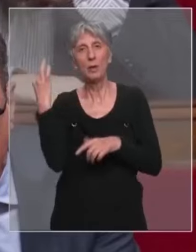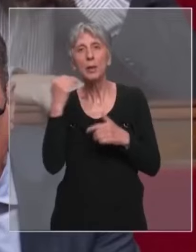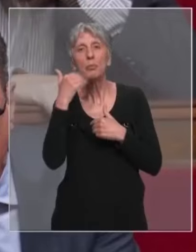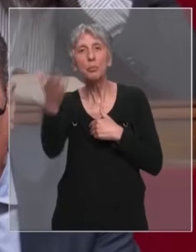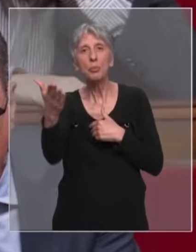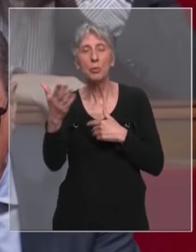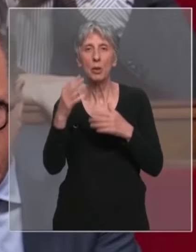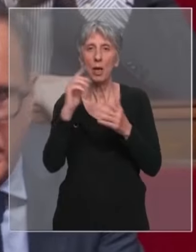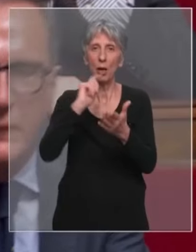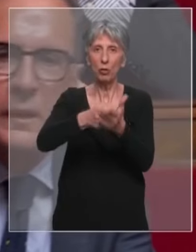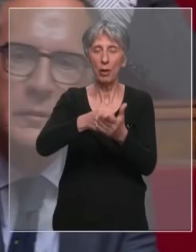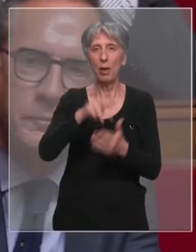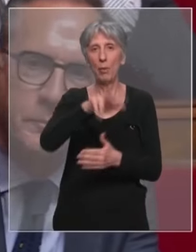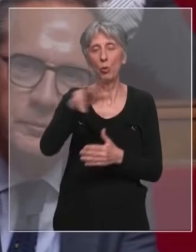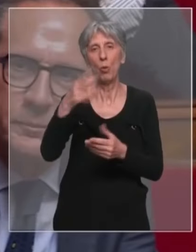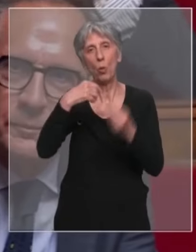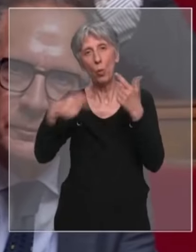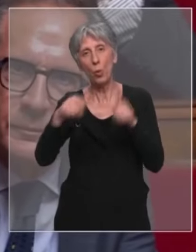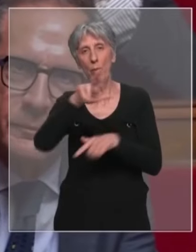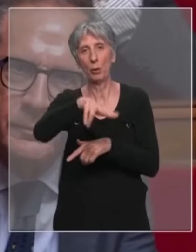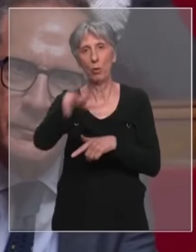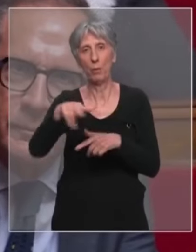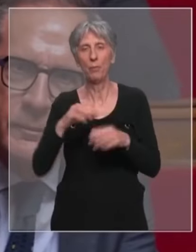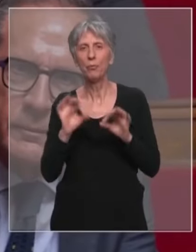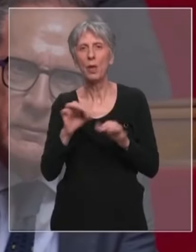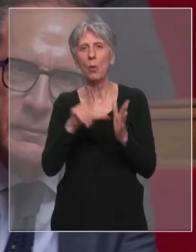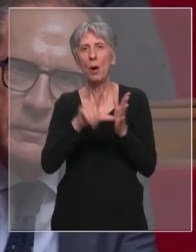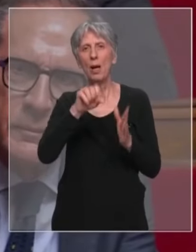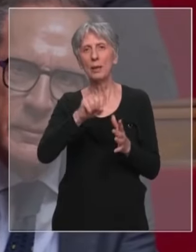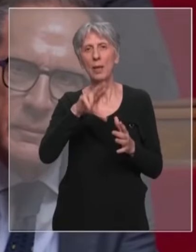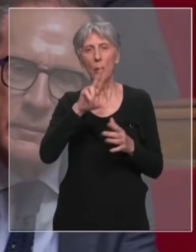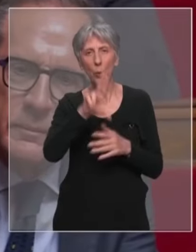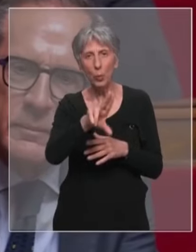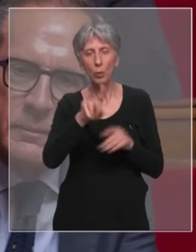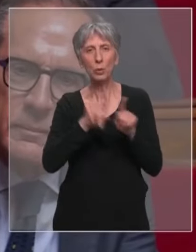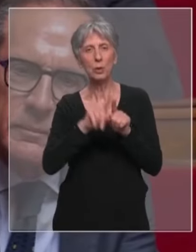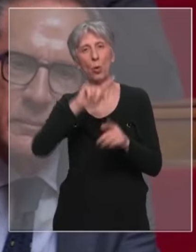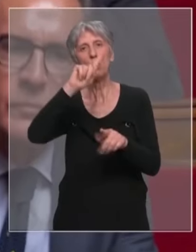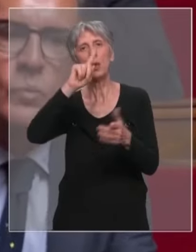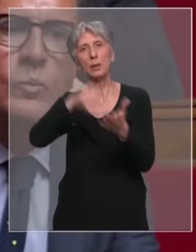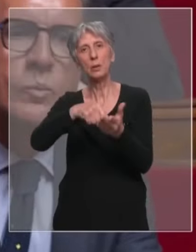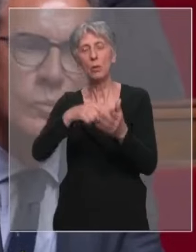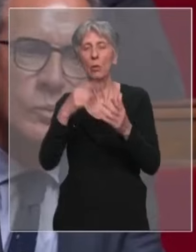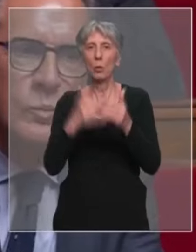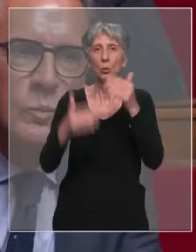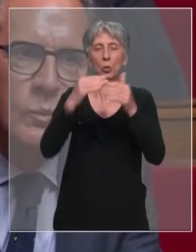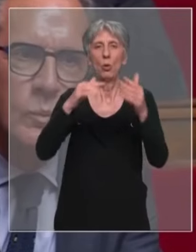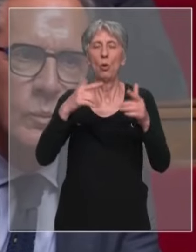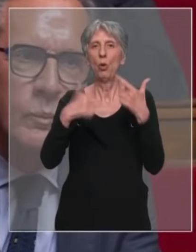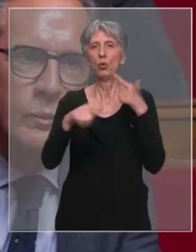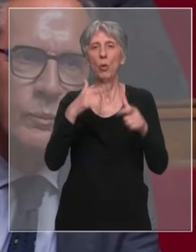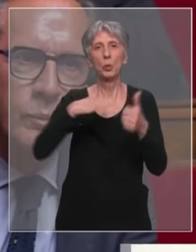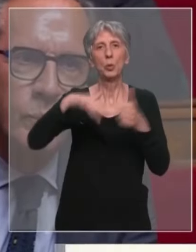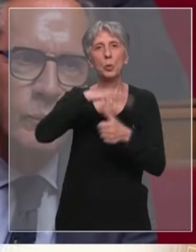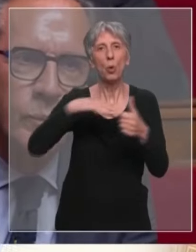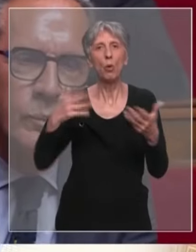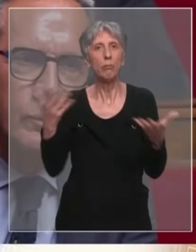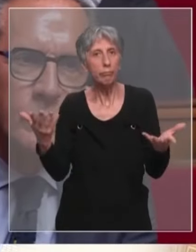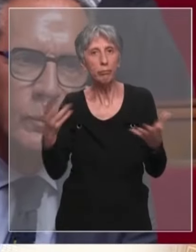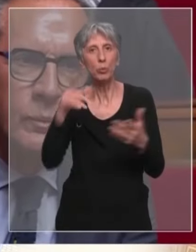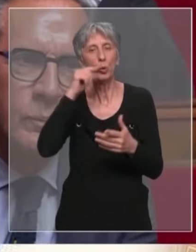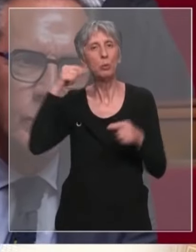question d'un texte dérogeant à la loi SRU et aux obligations de construction de logements sociaux. Monsieur le Ministre, merci de nous préciser quelque part